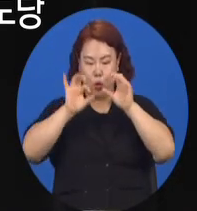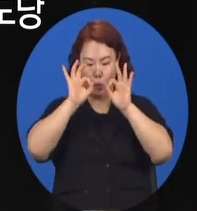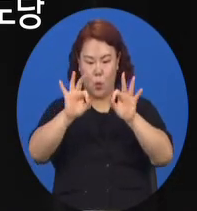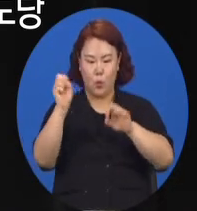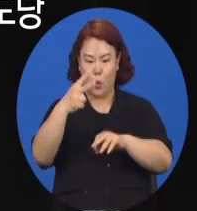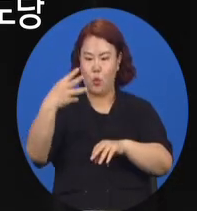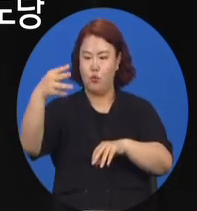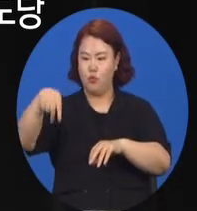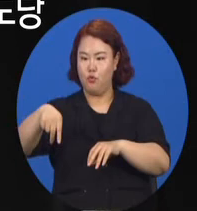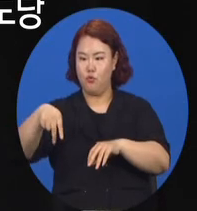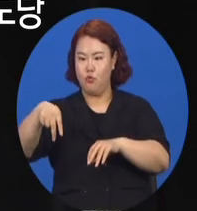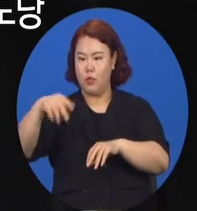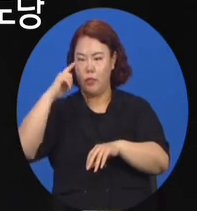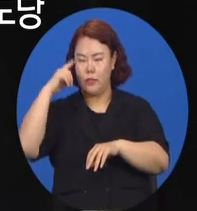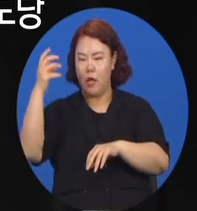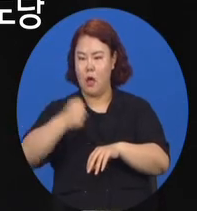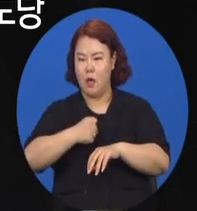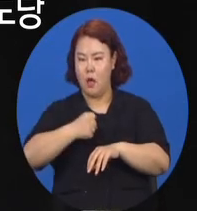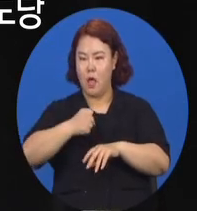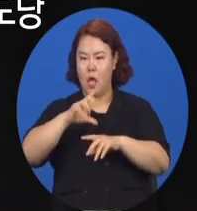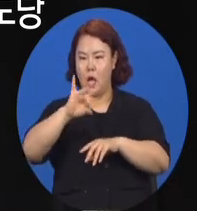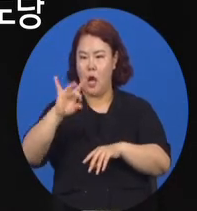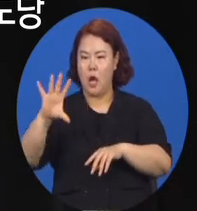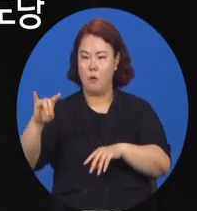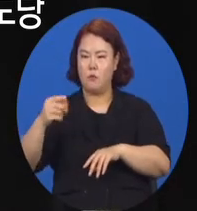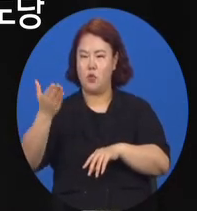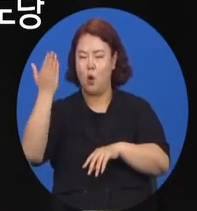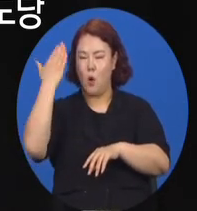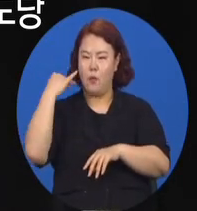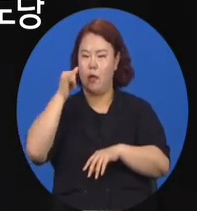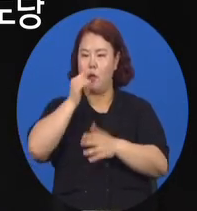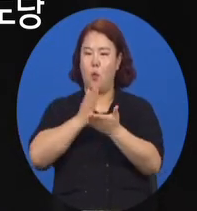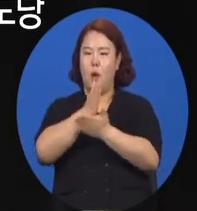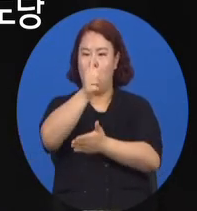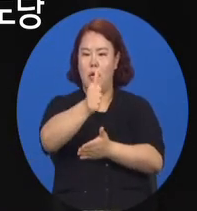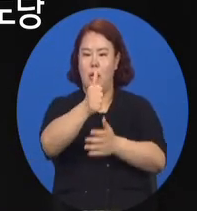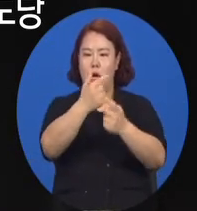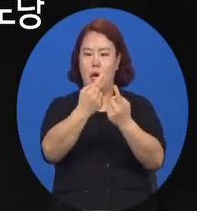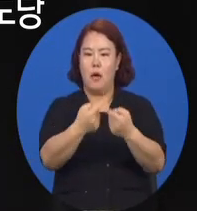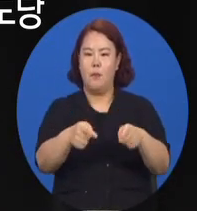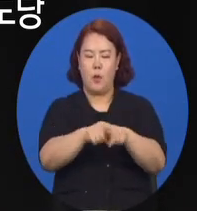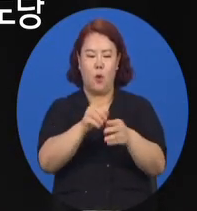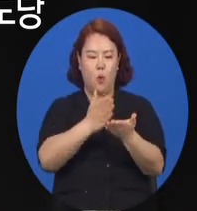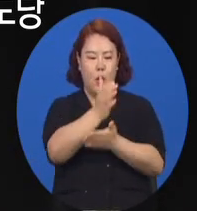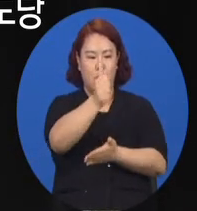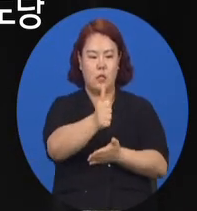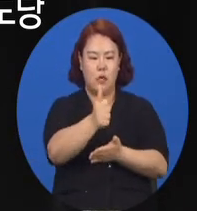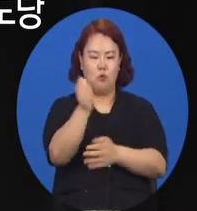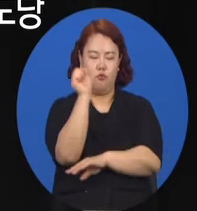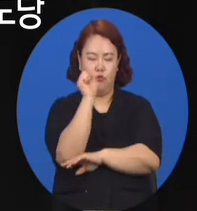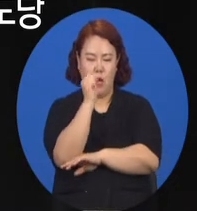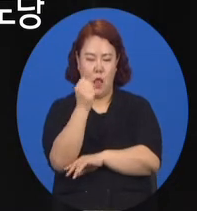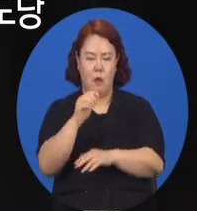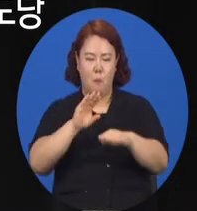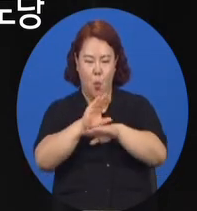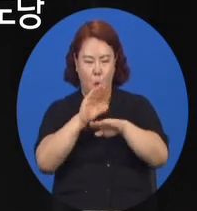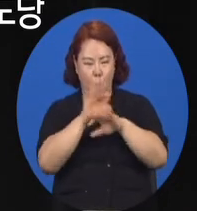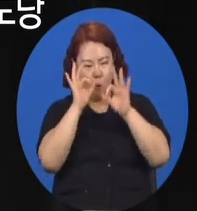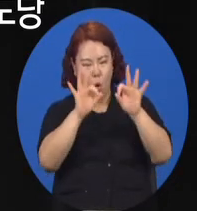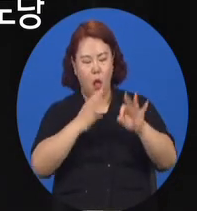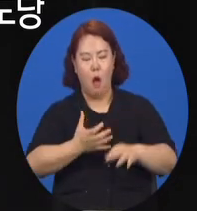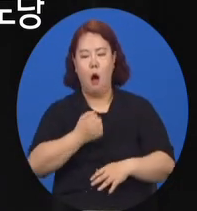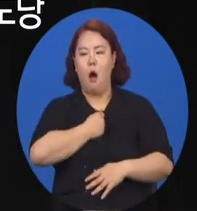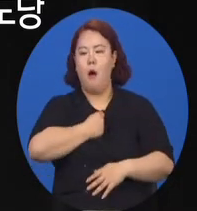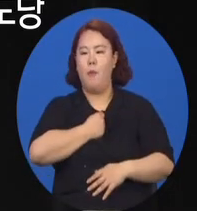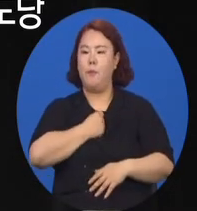가끔씩 전에 있던 모 과장을 모시고 과장과 함께 과장이 운전하고 나오는 그런 광경을 보고 저는 깜짝